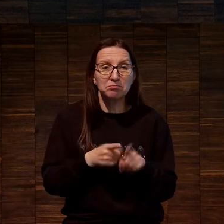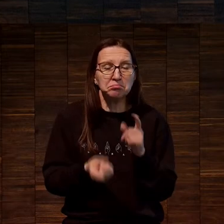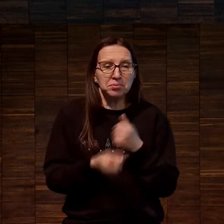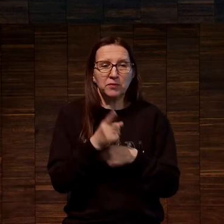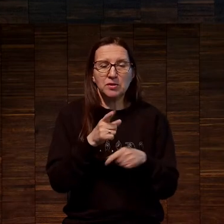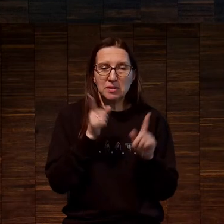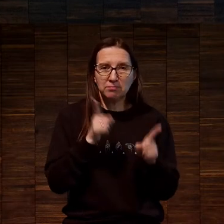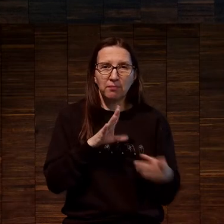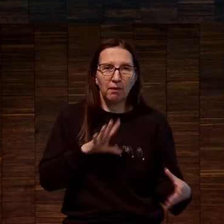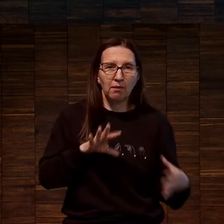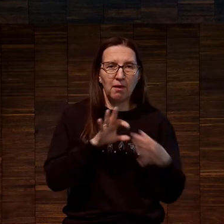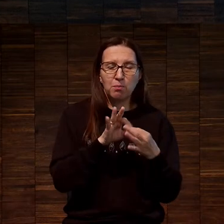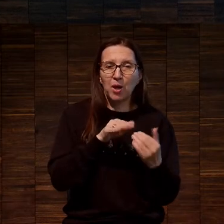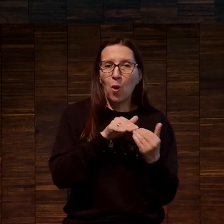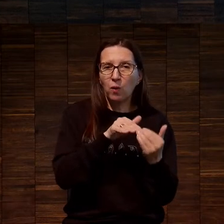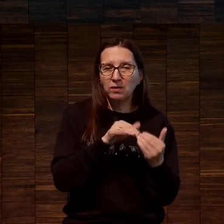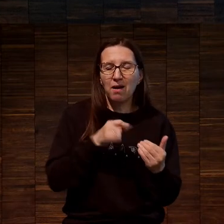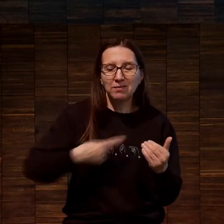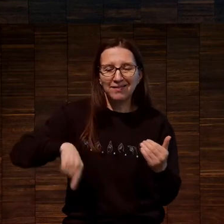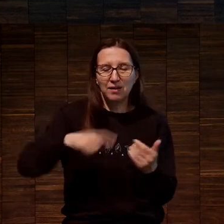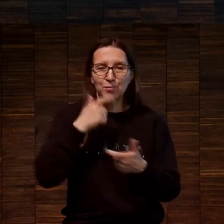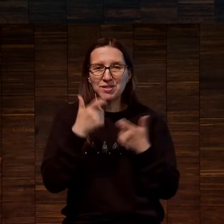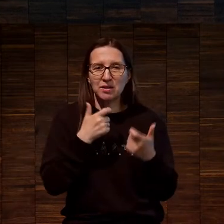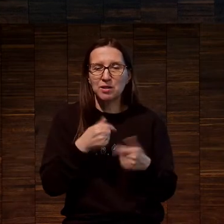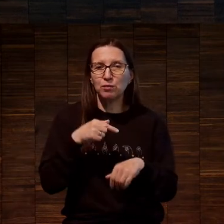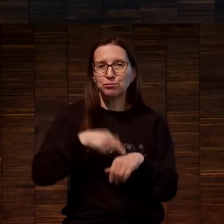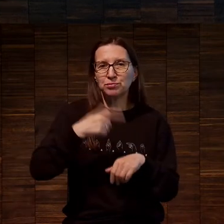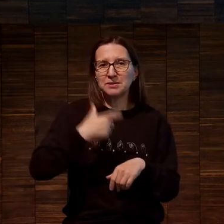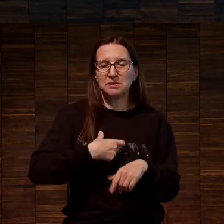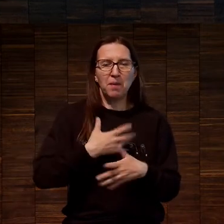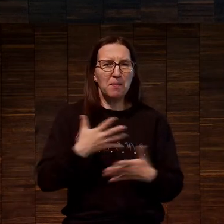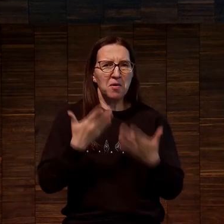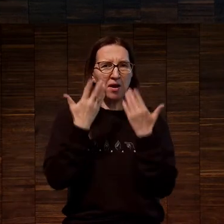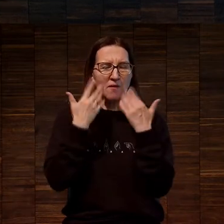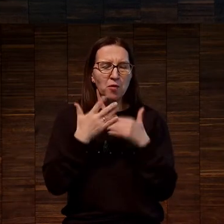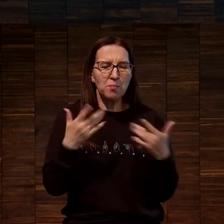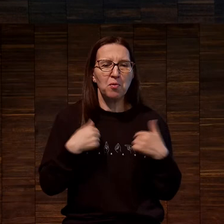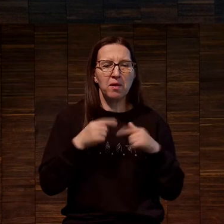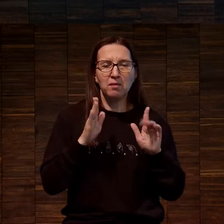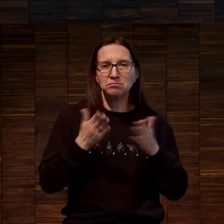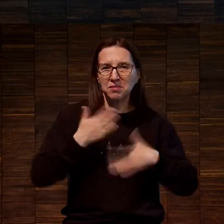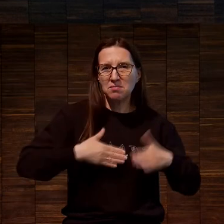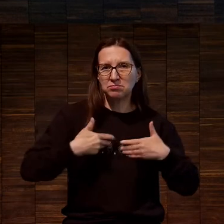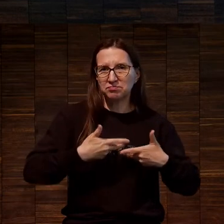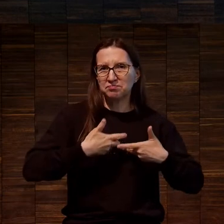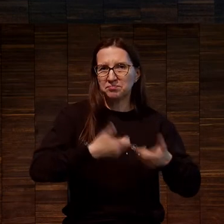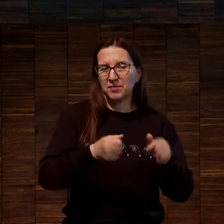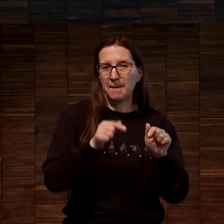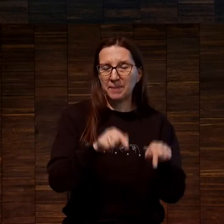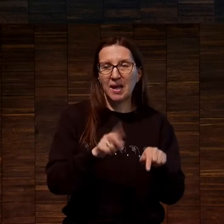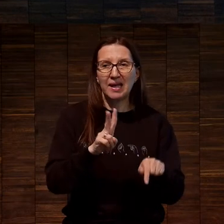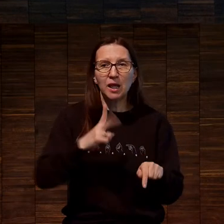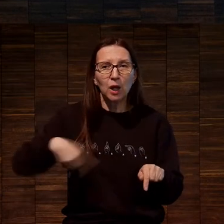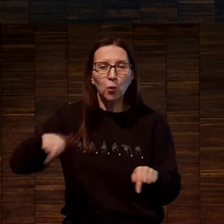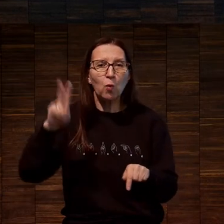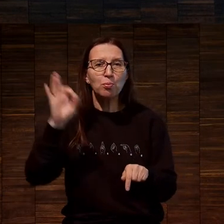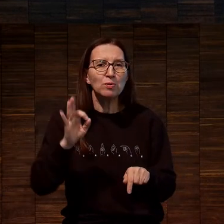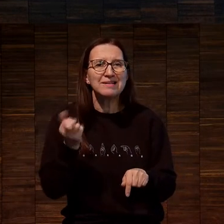для них, и они действительно себя почувствовали комфортнее и более желанными. А какой из них процент что-то купил,